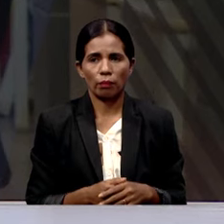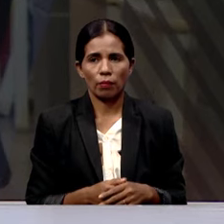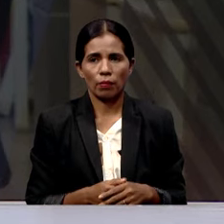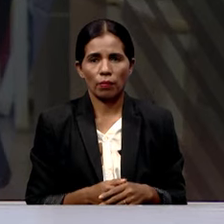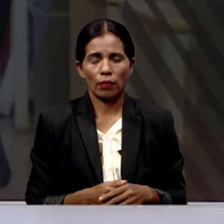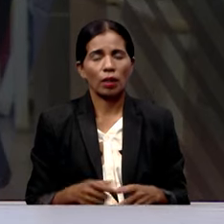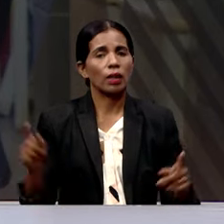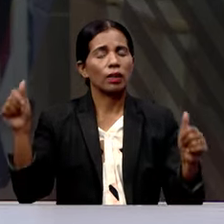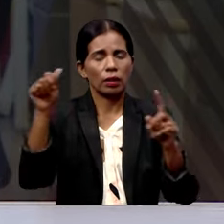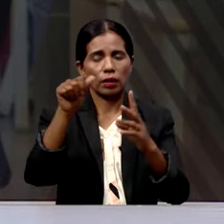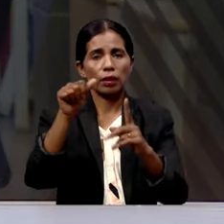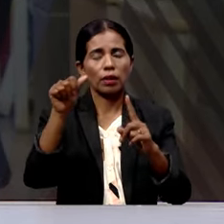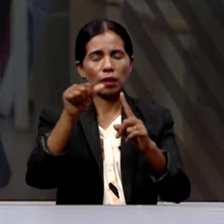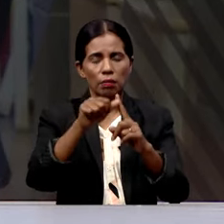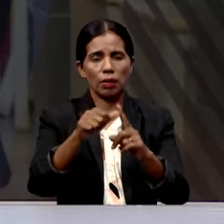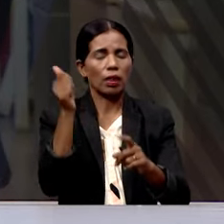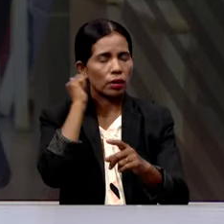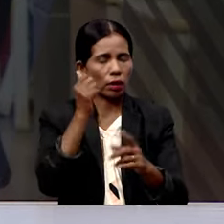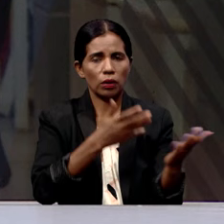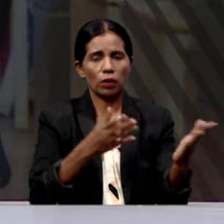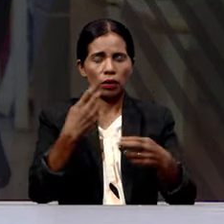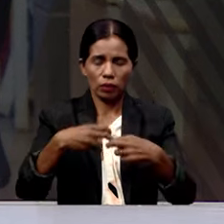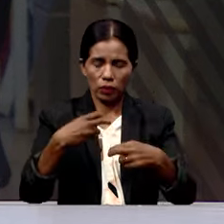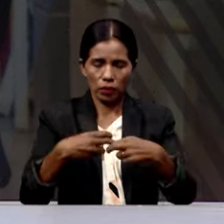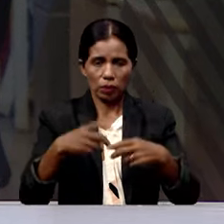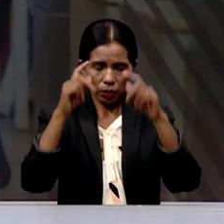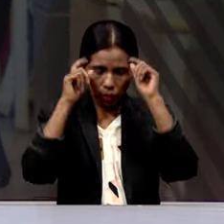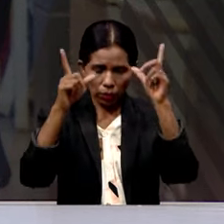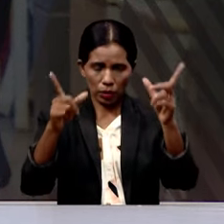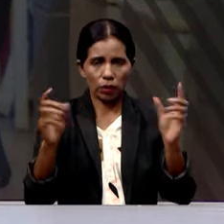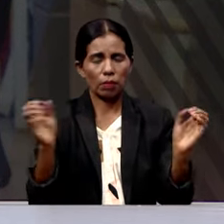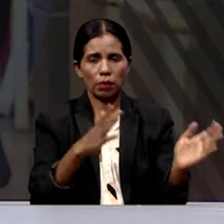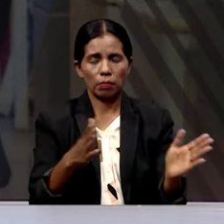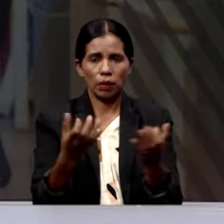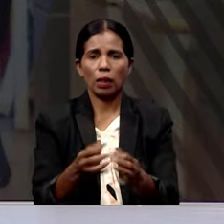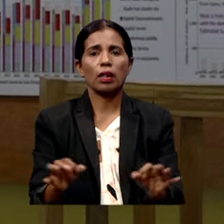Tama bazian selor rishku va Timor Leste ben hira la prepara ekonomia no setor importante sira.